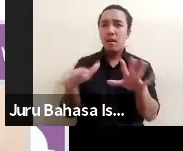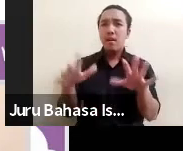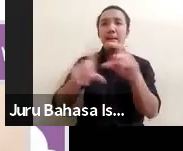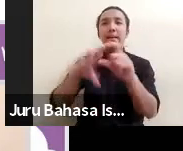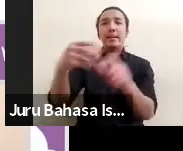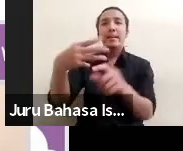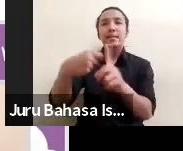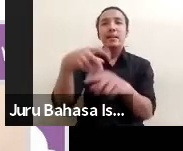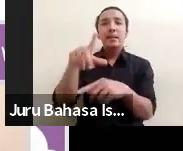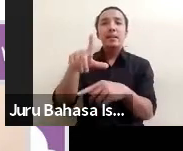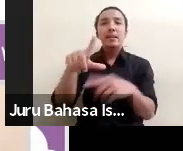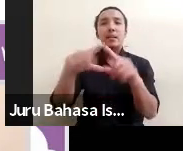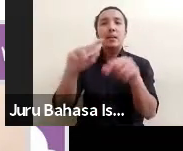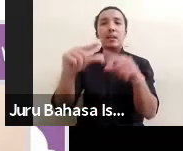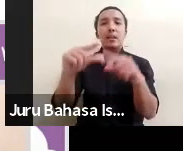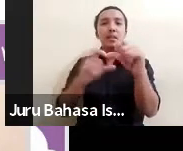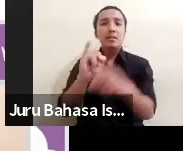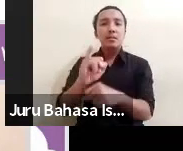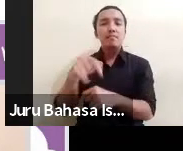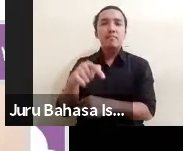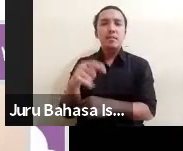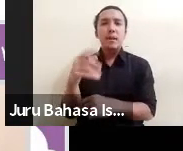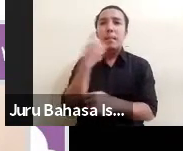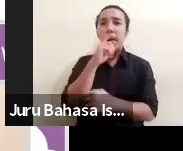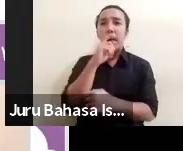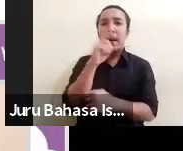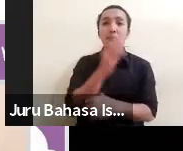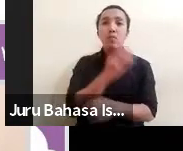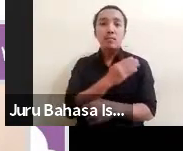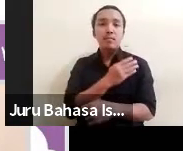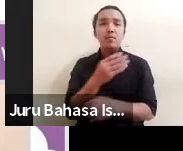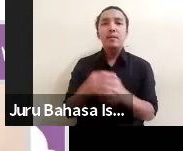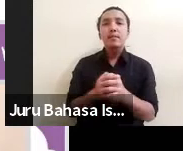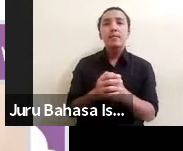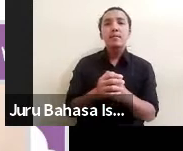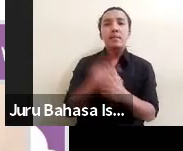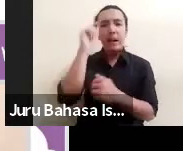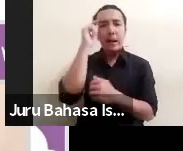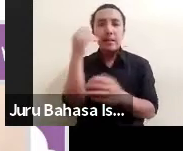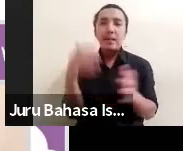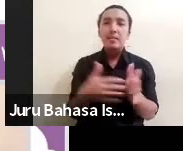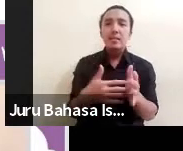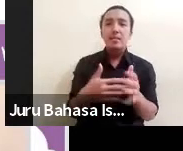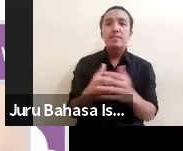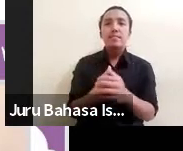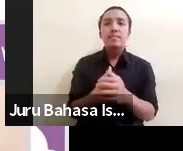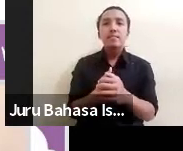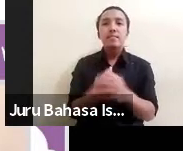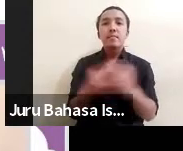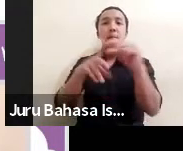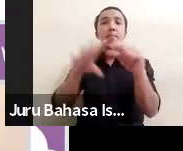Bupati mengingatkan lagi program sinergi. Jadi Situbondo